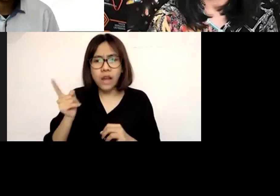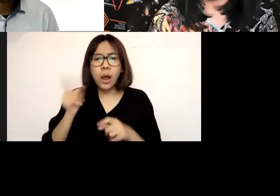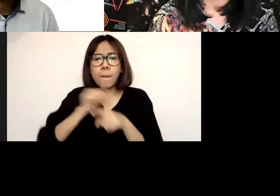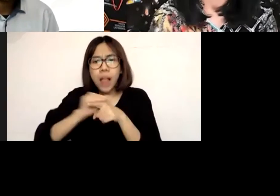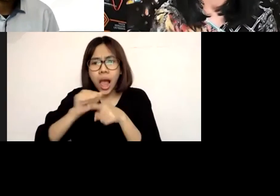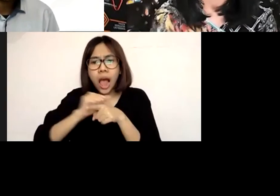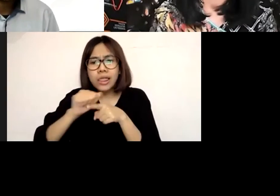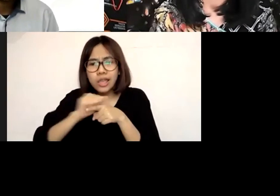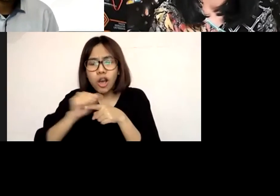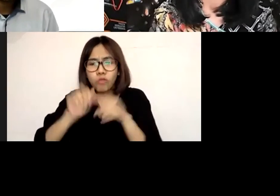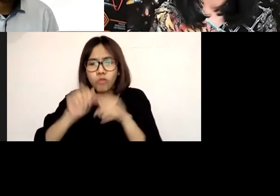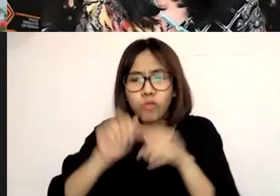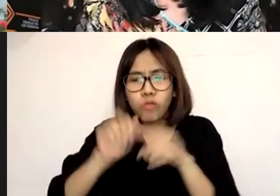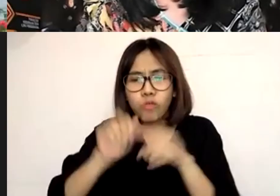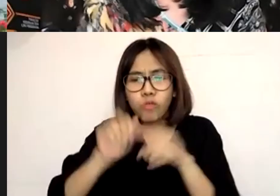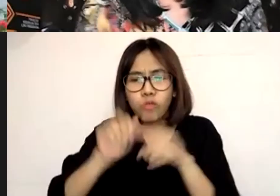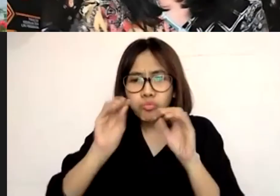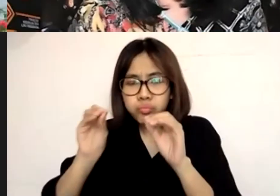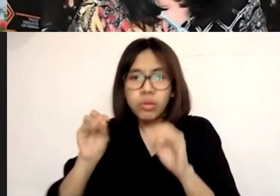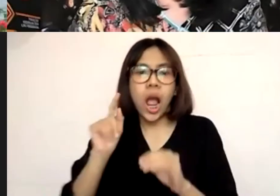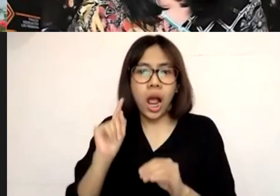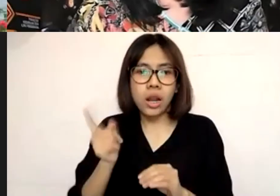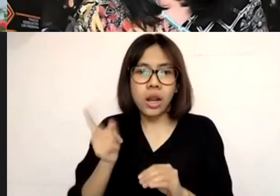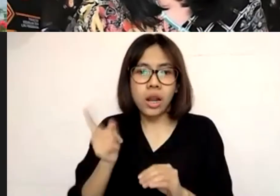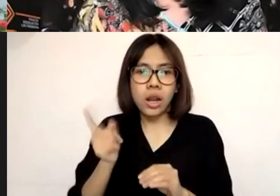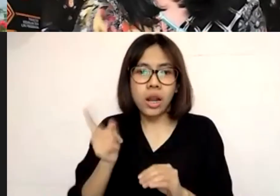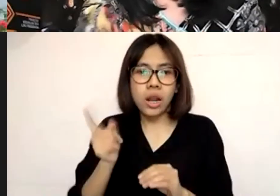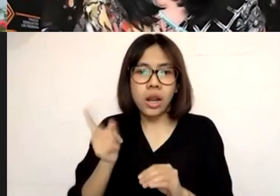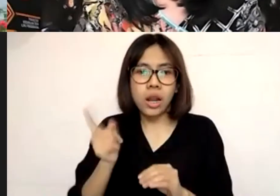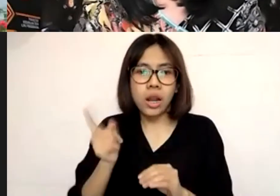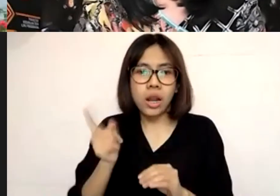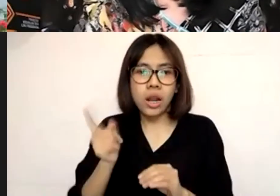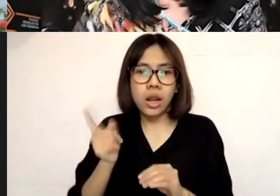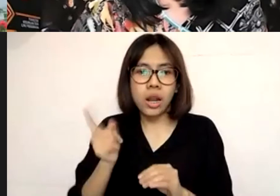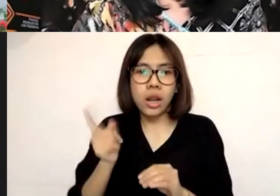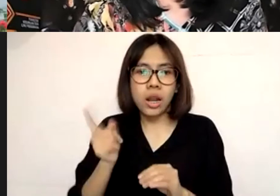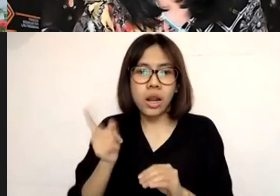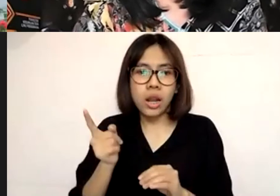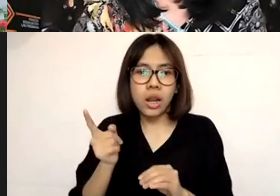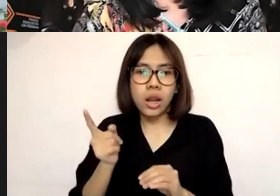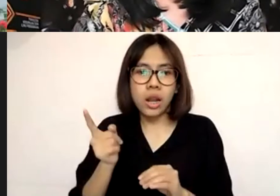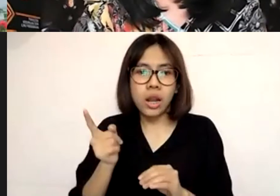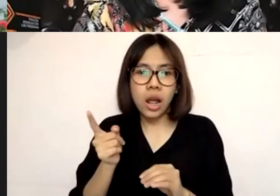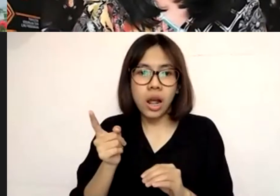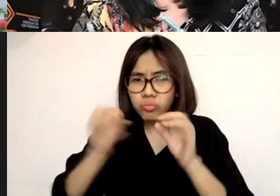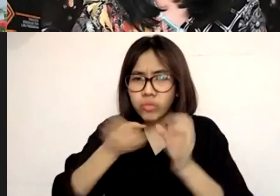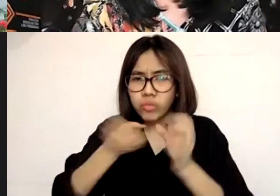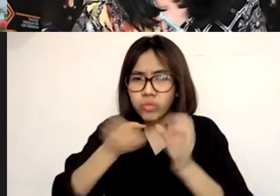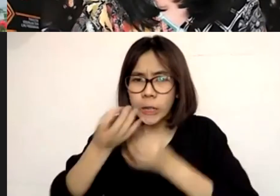penyandang disabilitas di sekolah luar biasa ya. Itu kita berikan berbagai